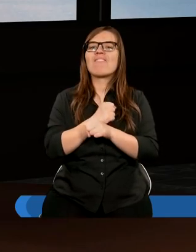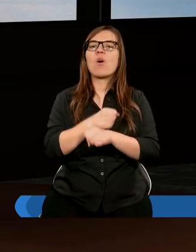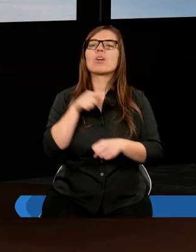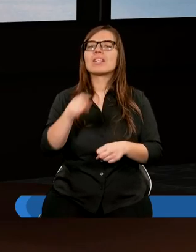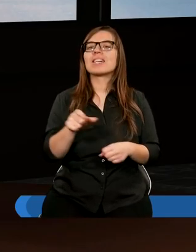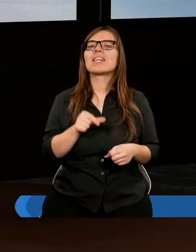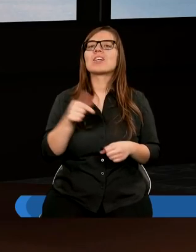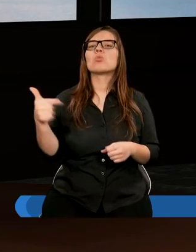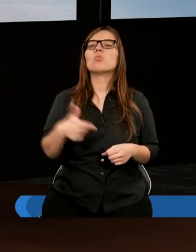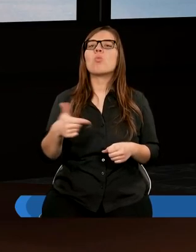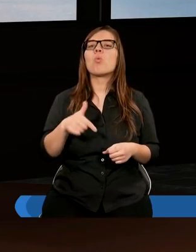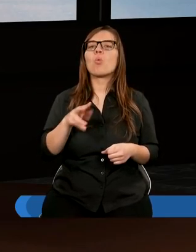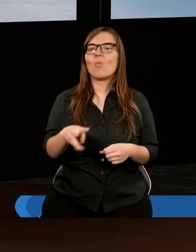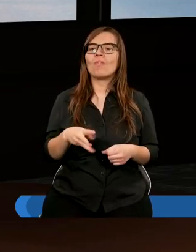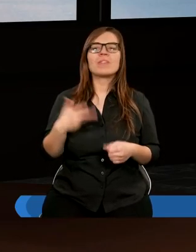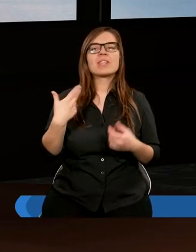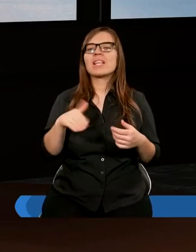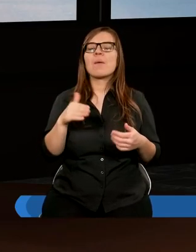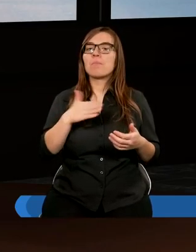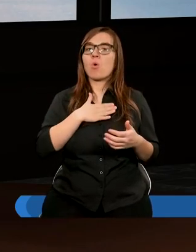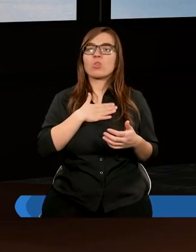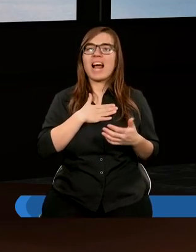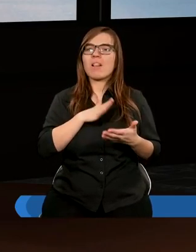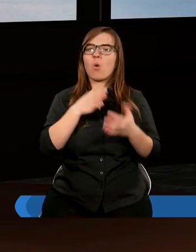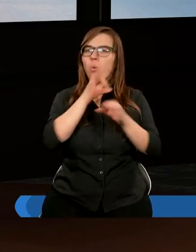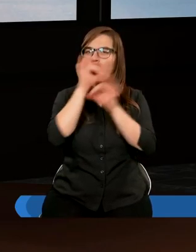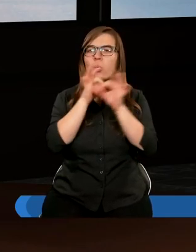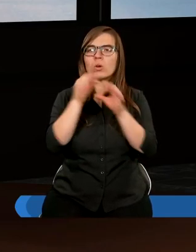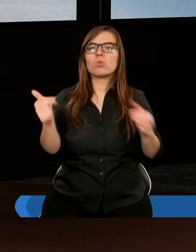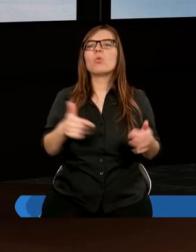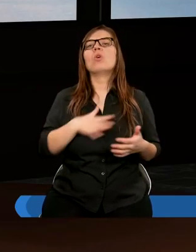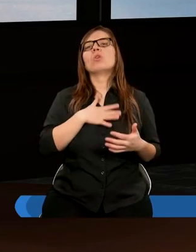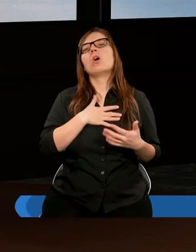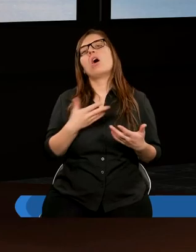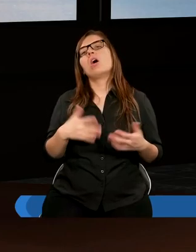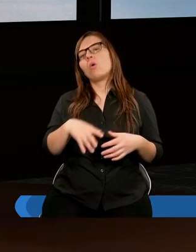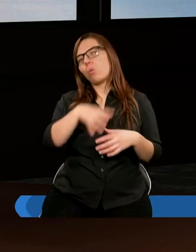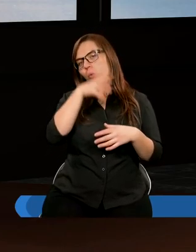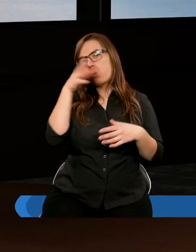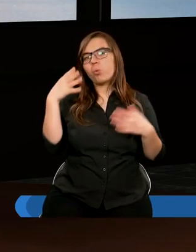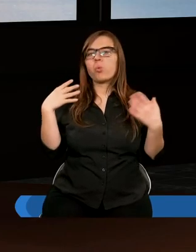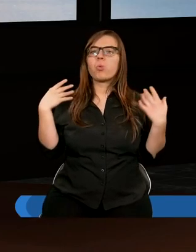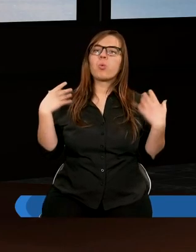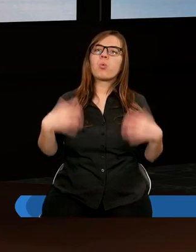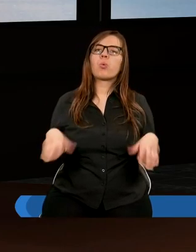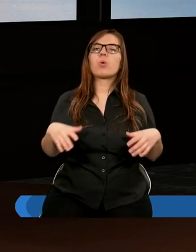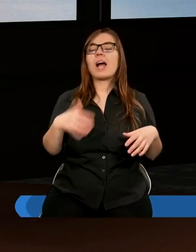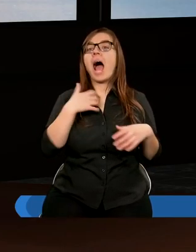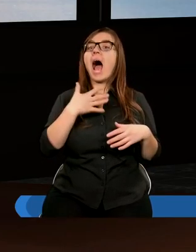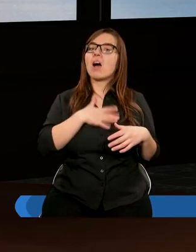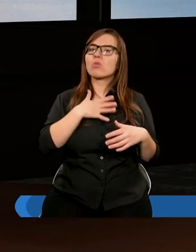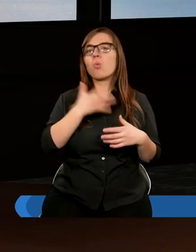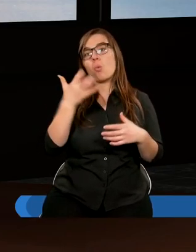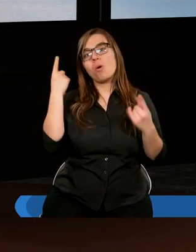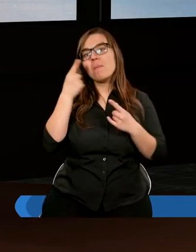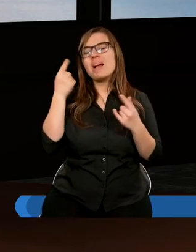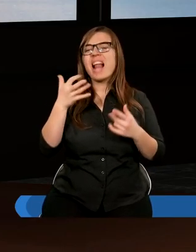swoich długów. Nieposiadanie żadnego długu, to jest takie, wydawało mi się, że wcześniej ufałam Bogu,